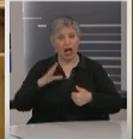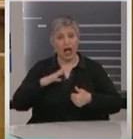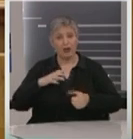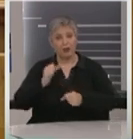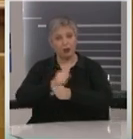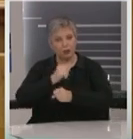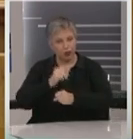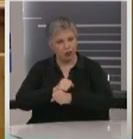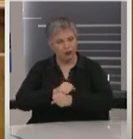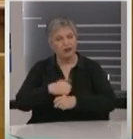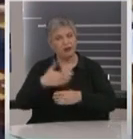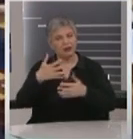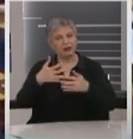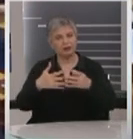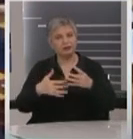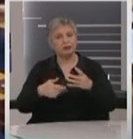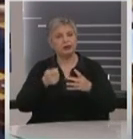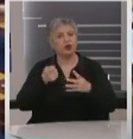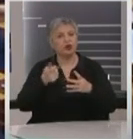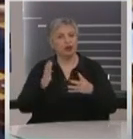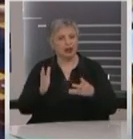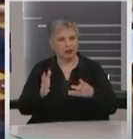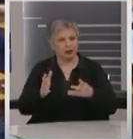πιστωτές. Μαζί με αυτά,